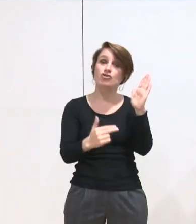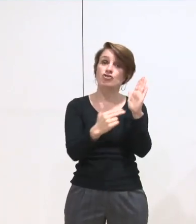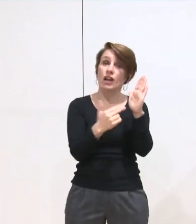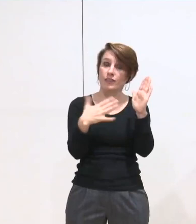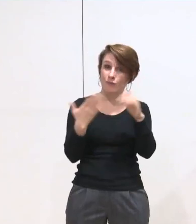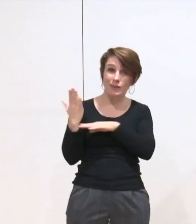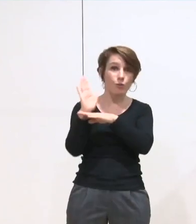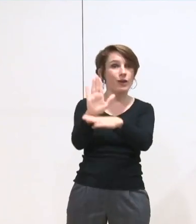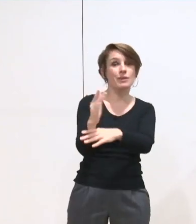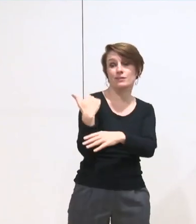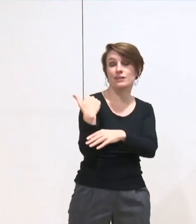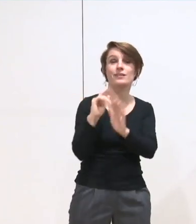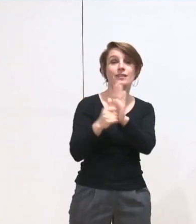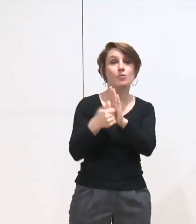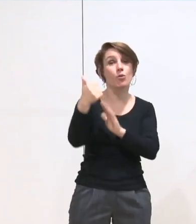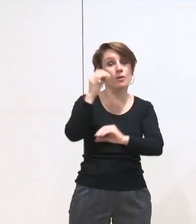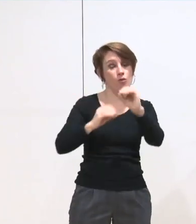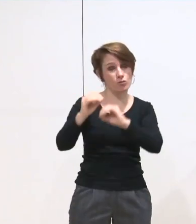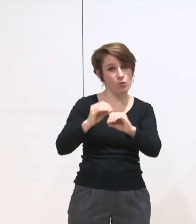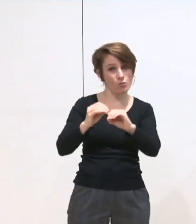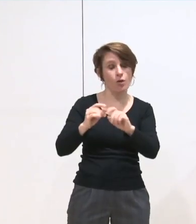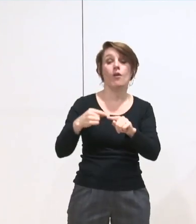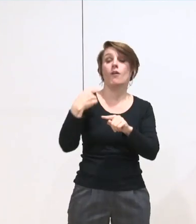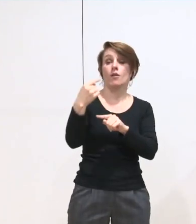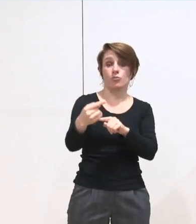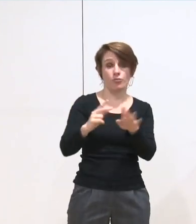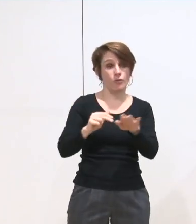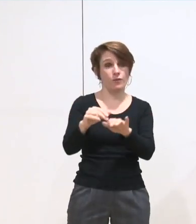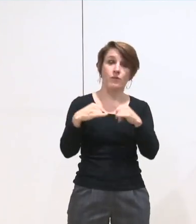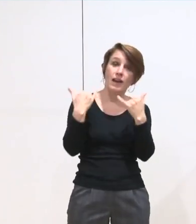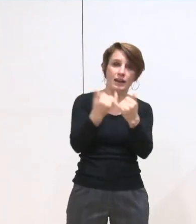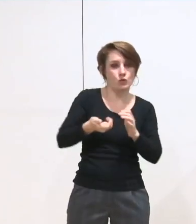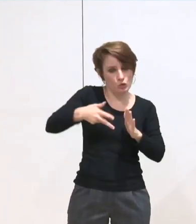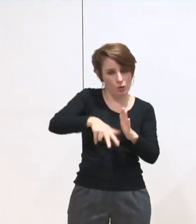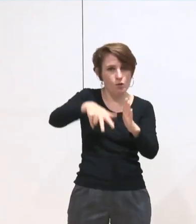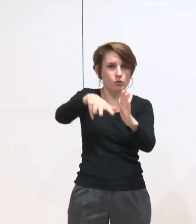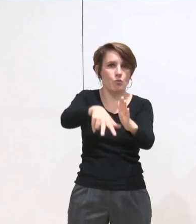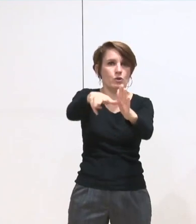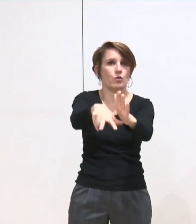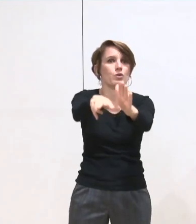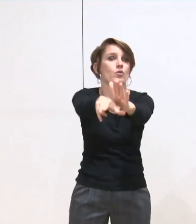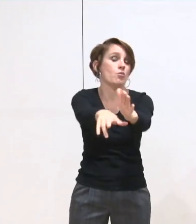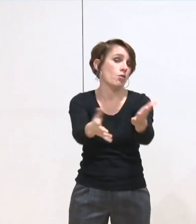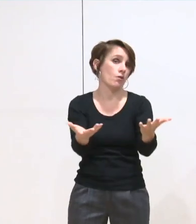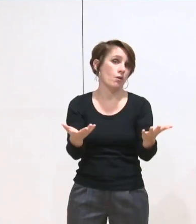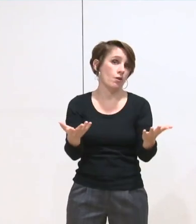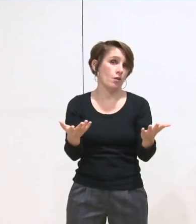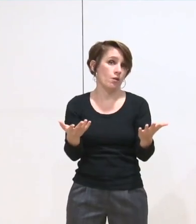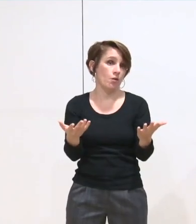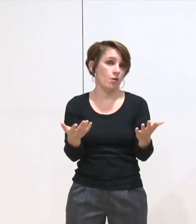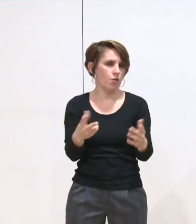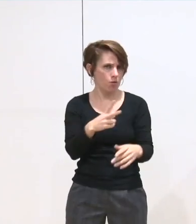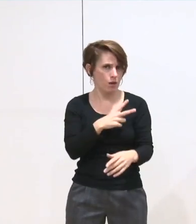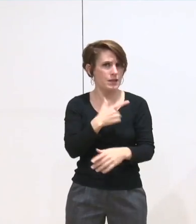1er octobre. Il y aura une réunion de suivi du relogement trimestriel avec les habitants. Et deux